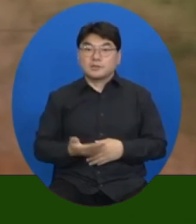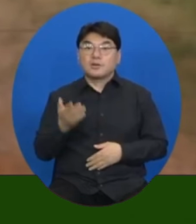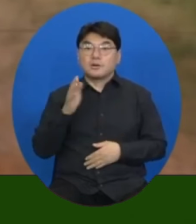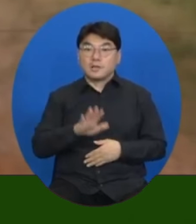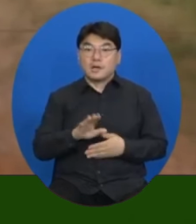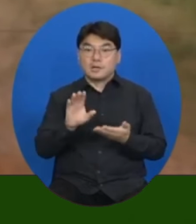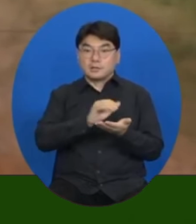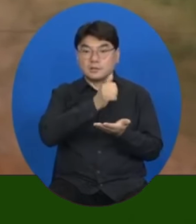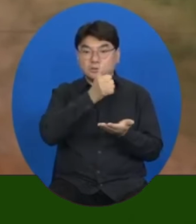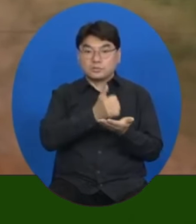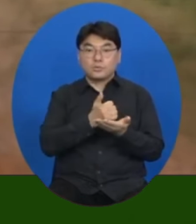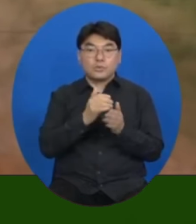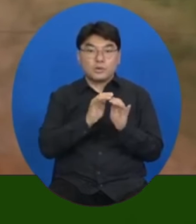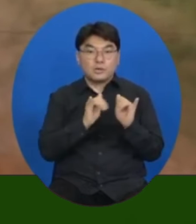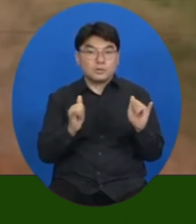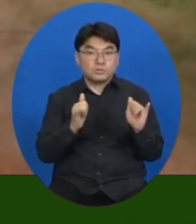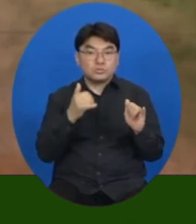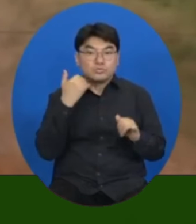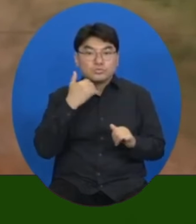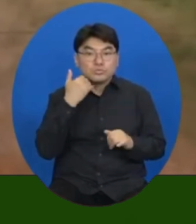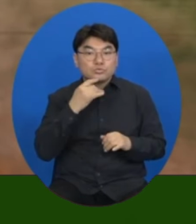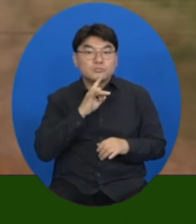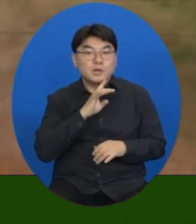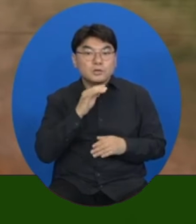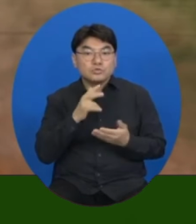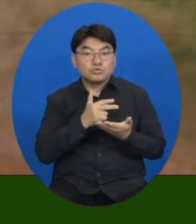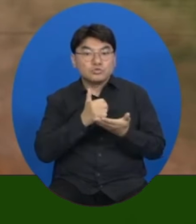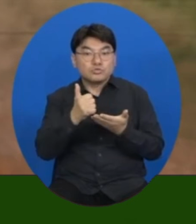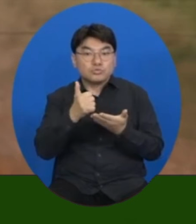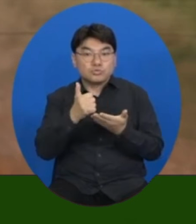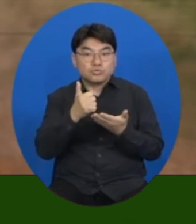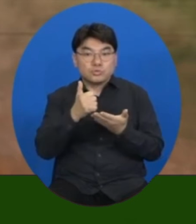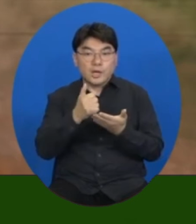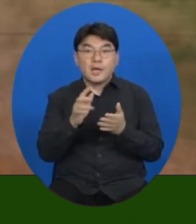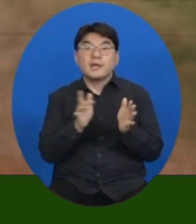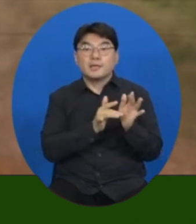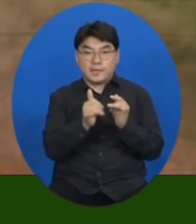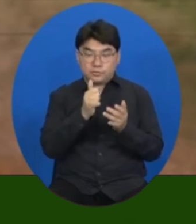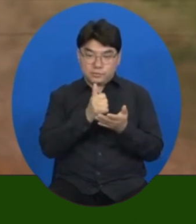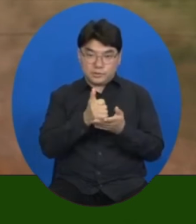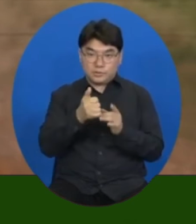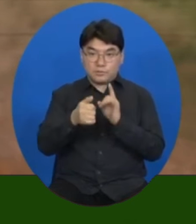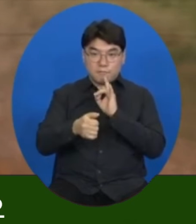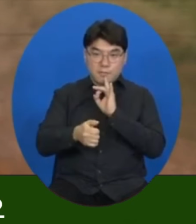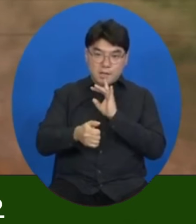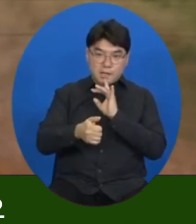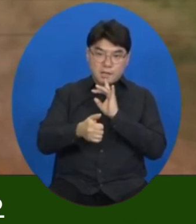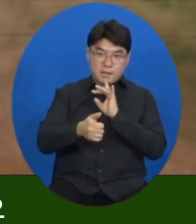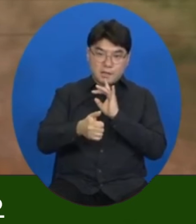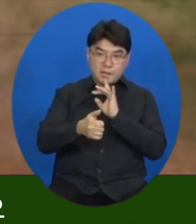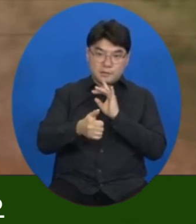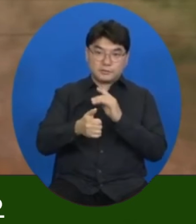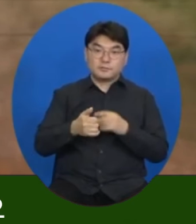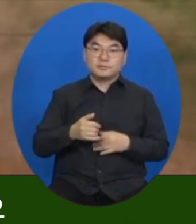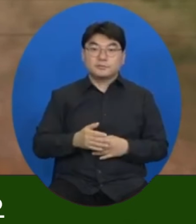그리스도인들은 구만이 주님이십니다 예수 그리스도만이 주님이십니다